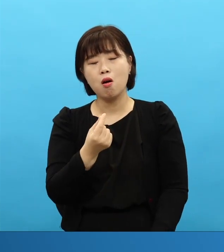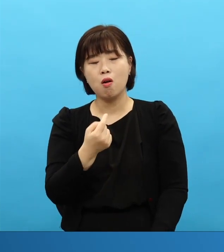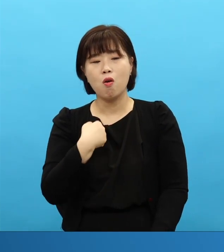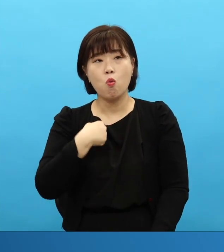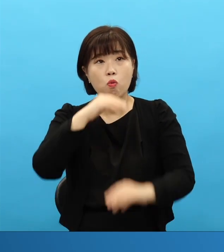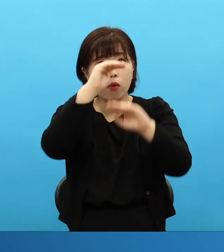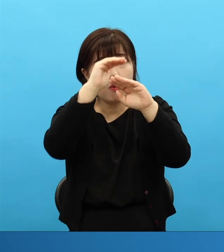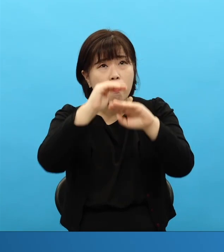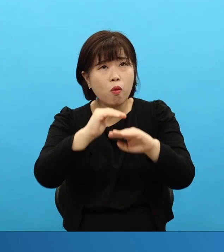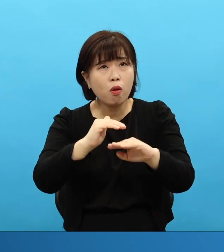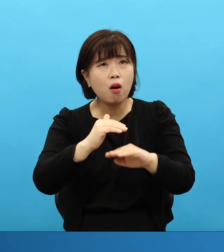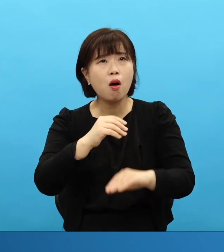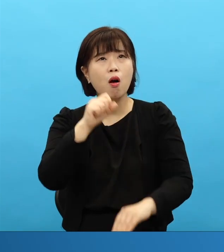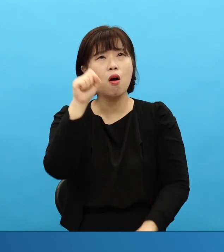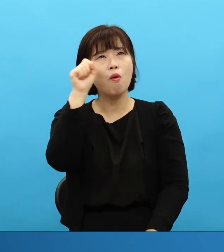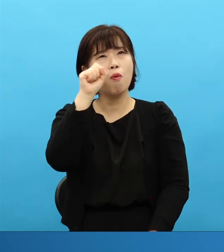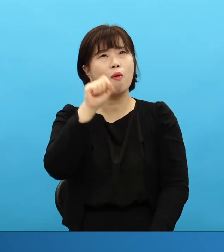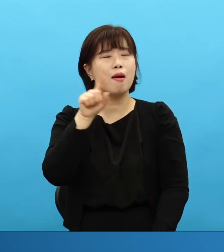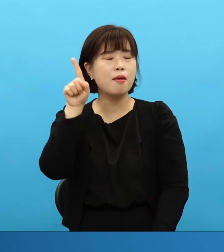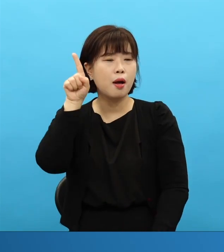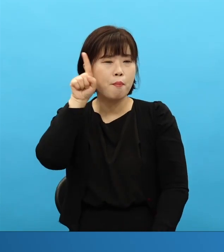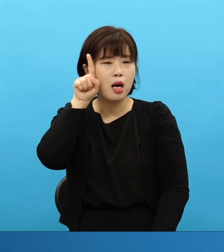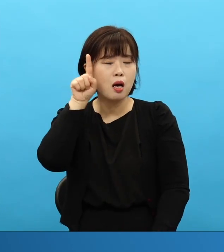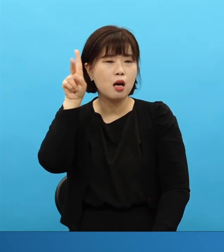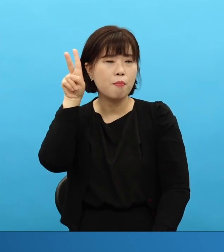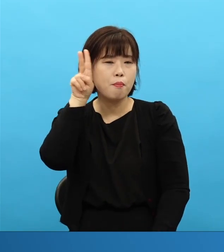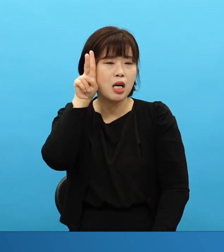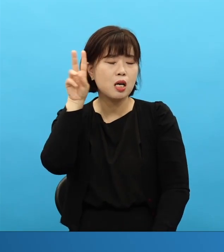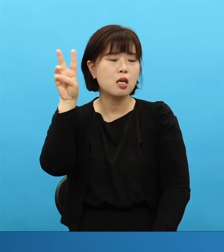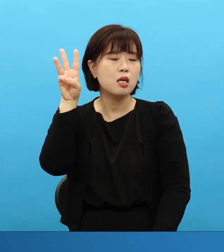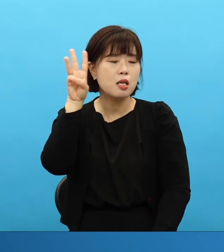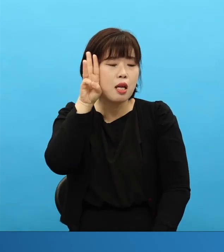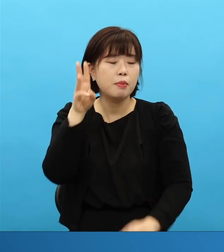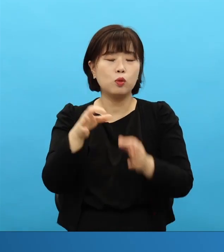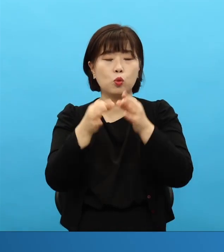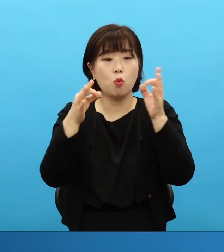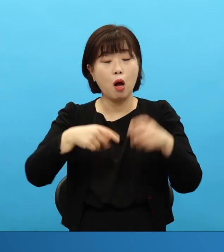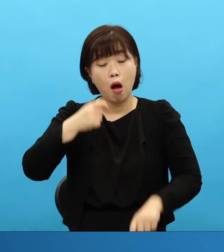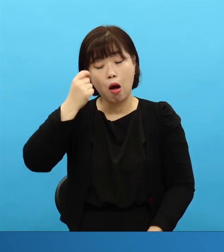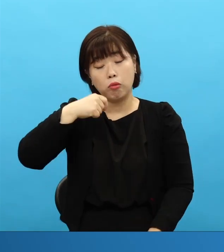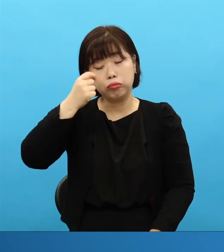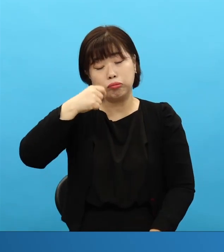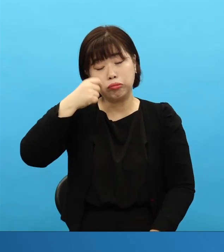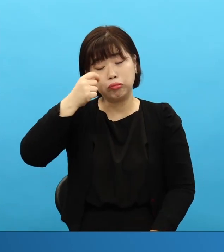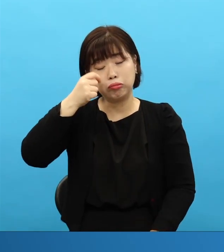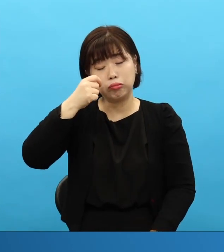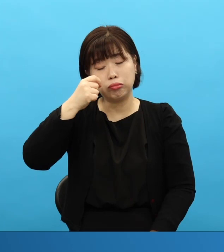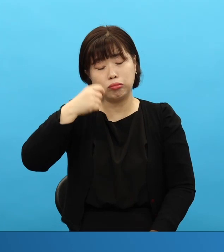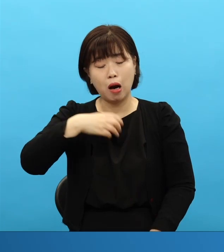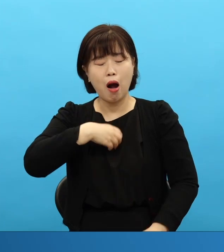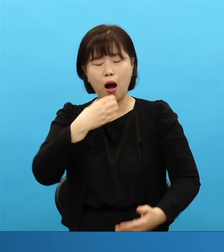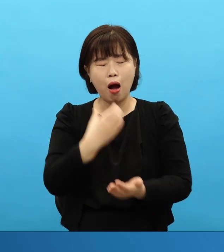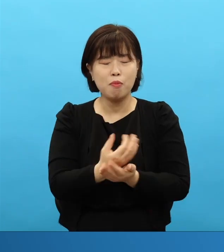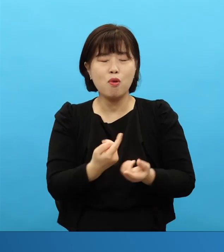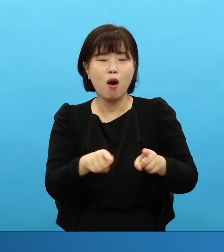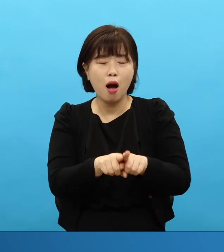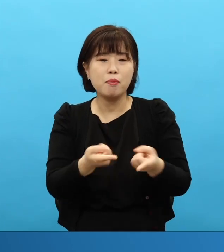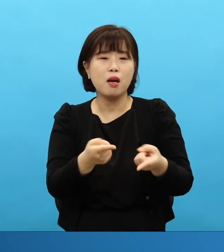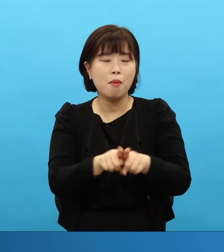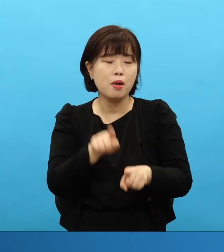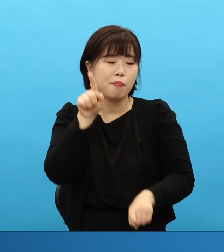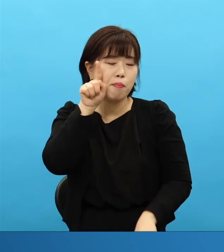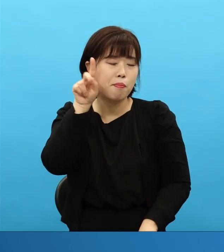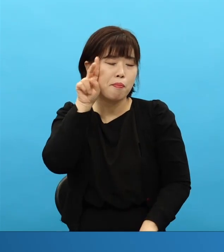그래서 제가 3일 동안 메시지 들으면서 울어가면서 너무 내 마음에 감동이 돼가지고, 그래가지고 그